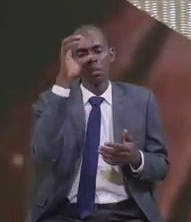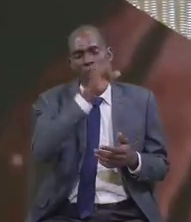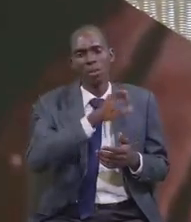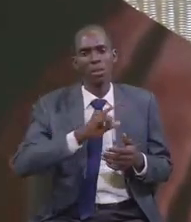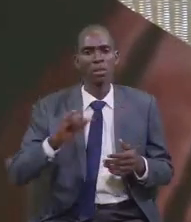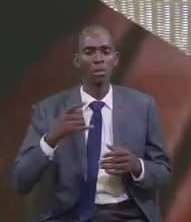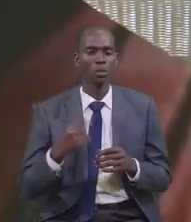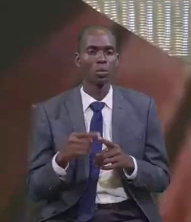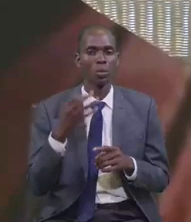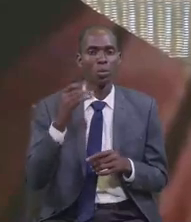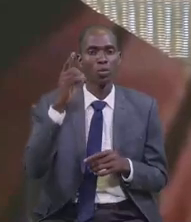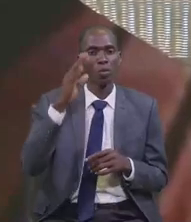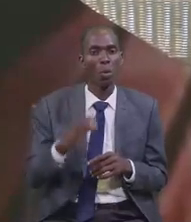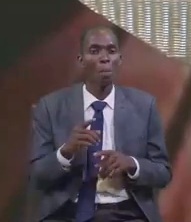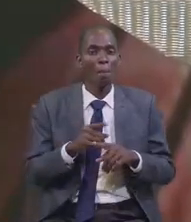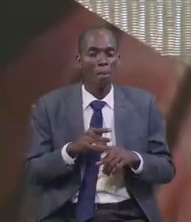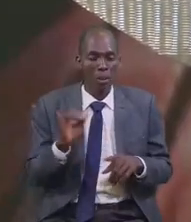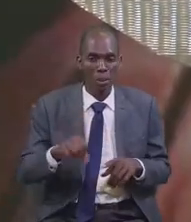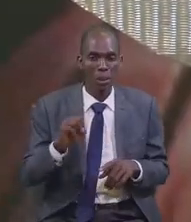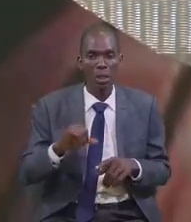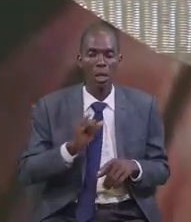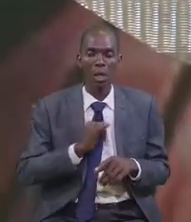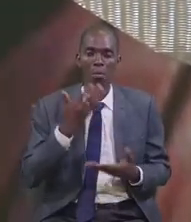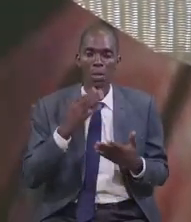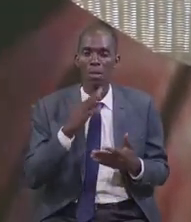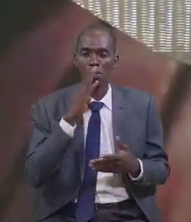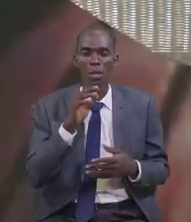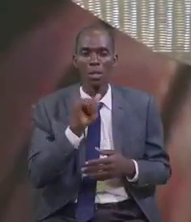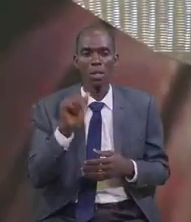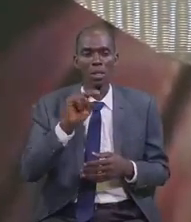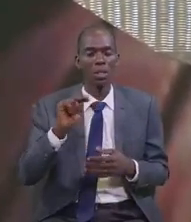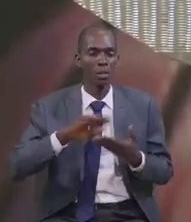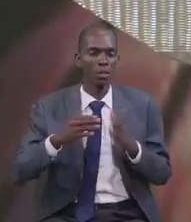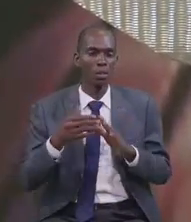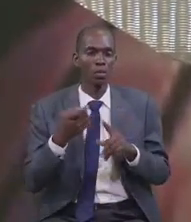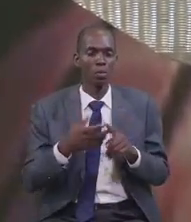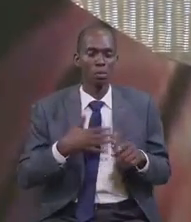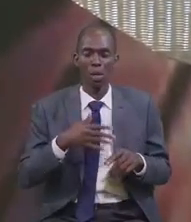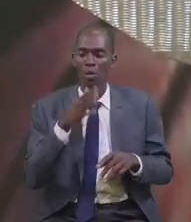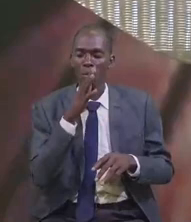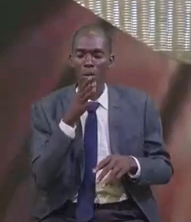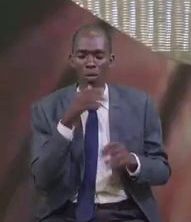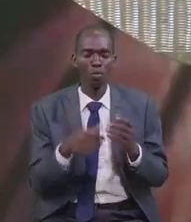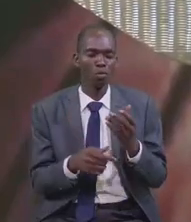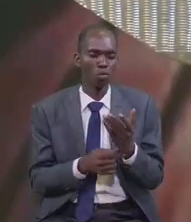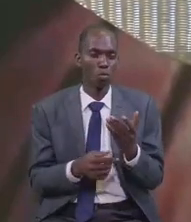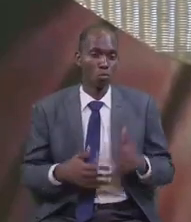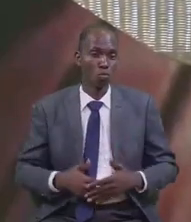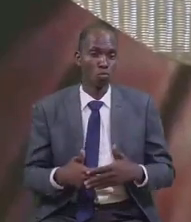parce que je suis consacré à Dieu dès le ventre de ma chair, de ma mère. Si j'étais rasé, ma